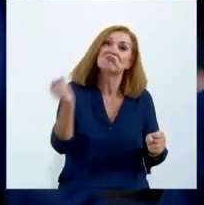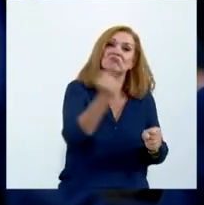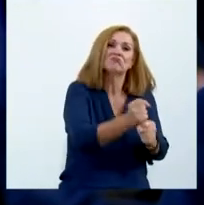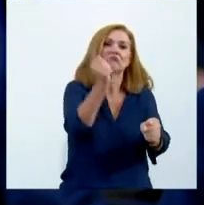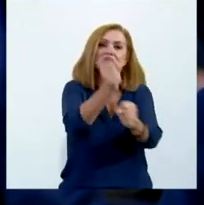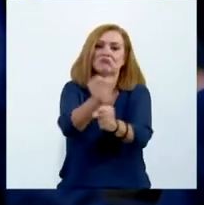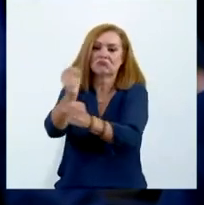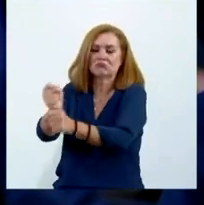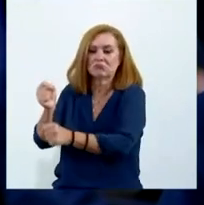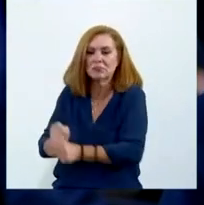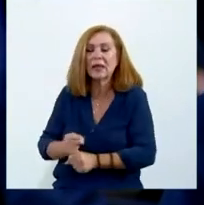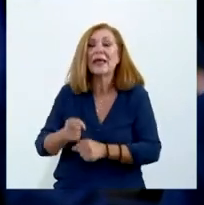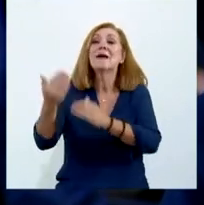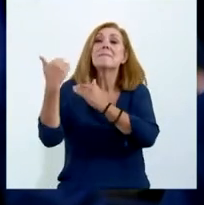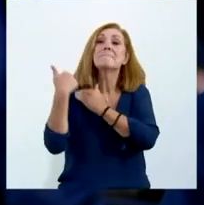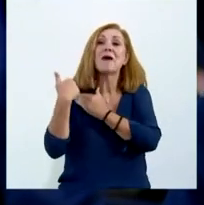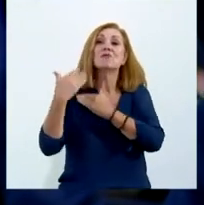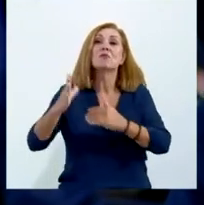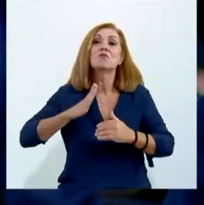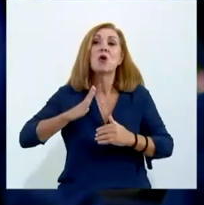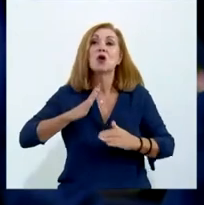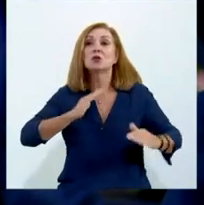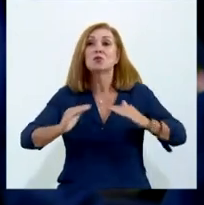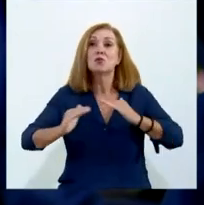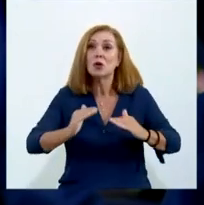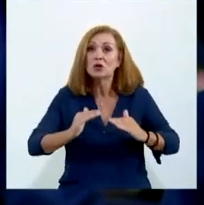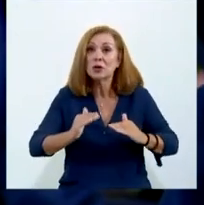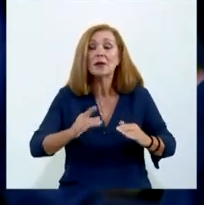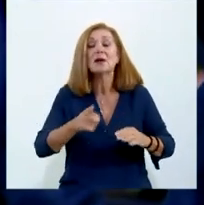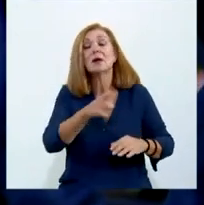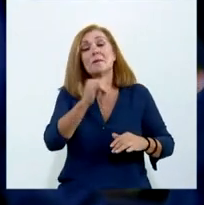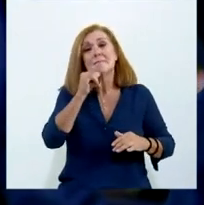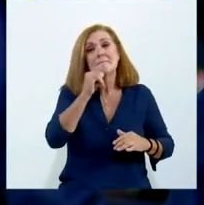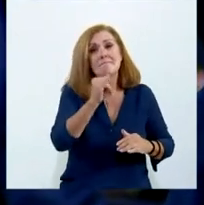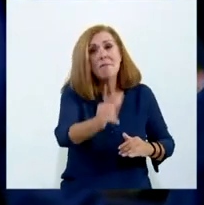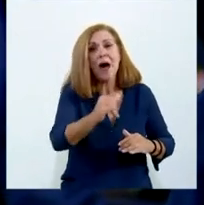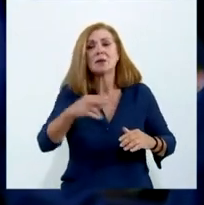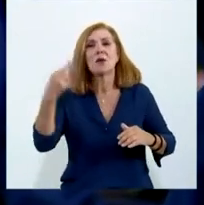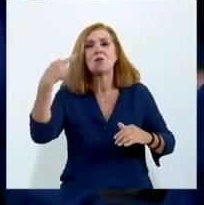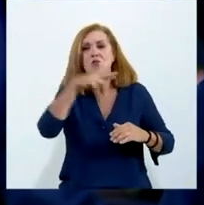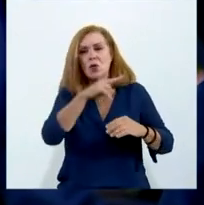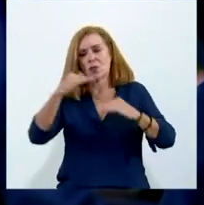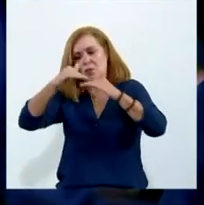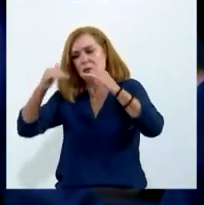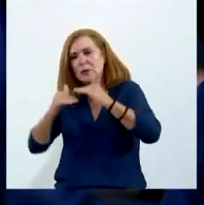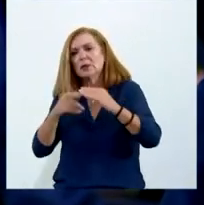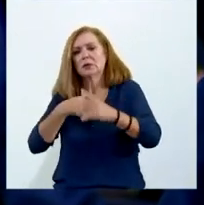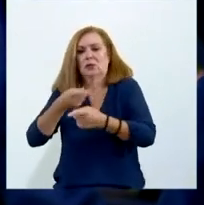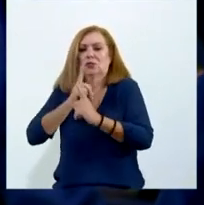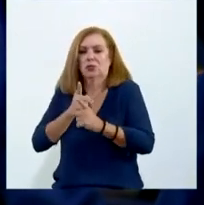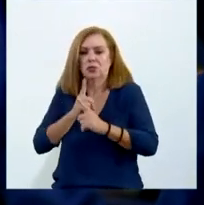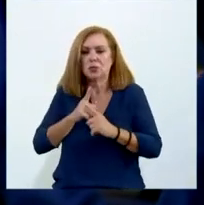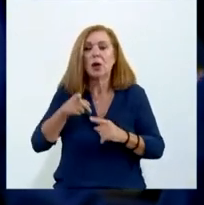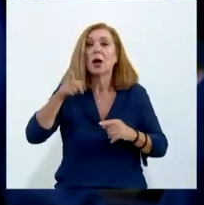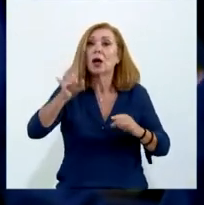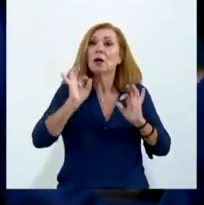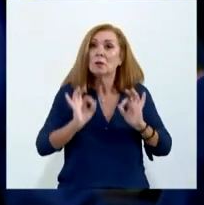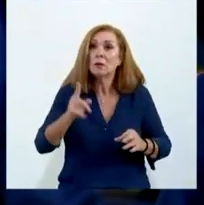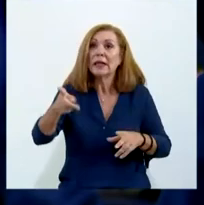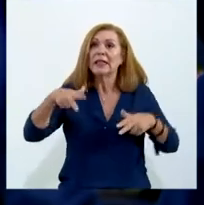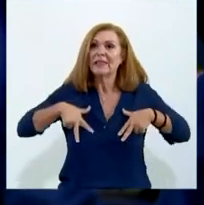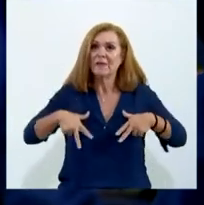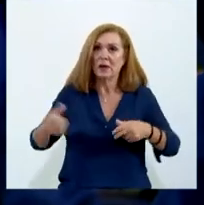Είχατε πει ότι ο υπεύθυνος της πολιτικής προστασίας θα είναι πάνω και από τον Πρωθυπουργό. Κατά τη διάρκεια της κυβερνητικής σας θητείας, είδαμε